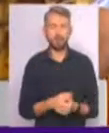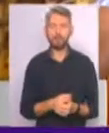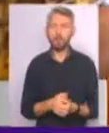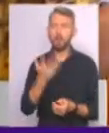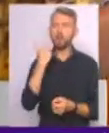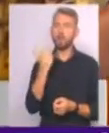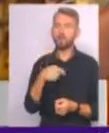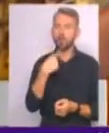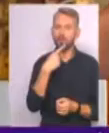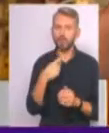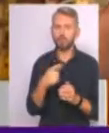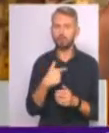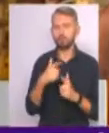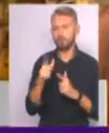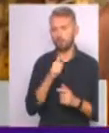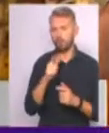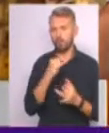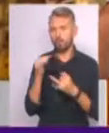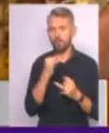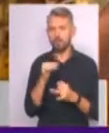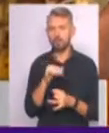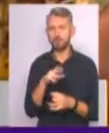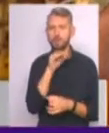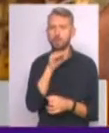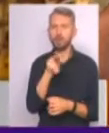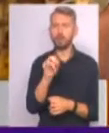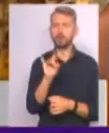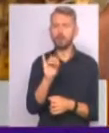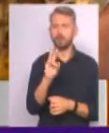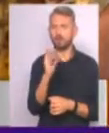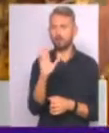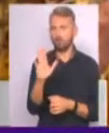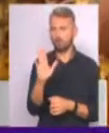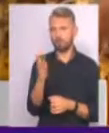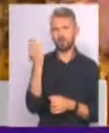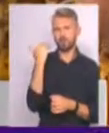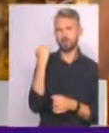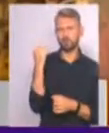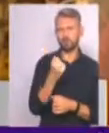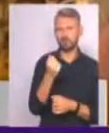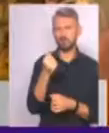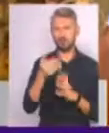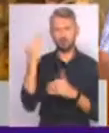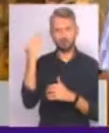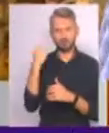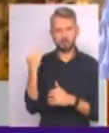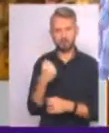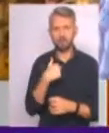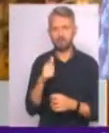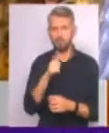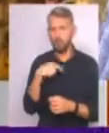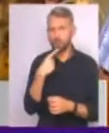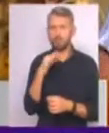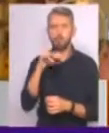ми говорили з ендокринологом, професор Черенько у мене був буквально, по-моєму, чи на минулому, чи на позаминулому тижні, ми говорили з ним про